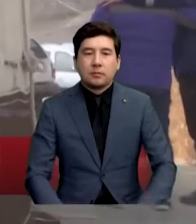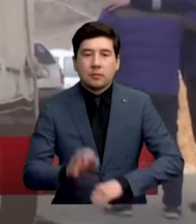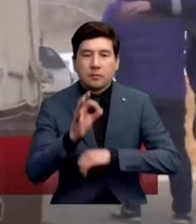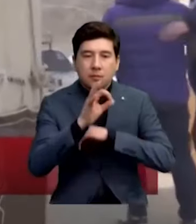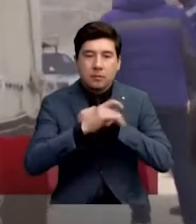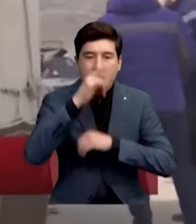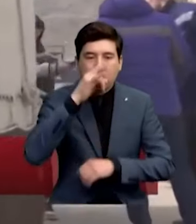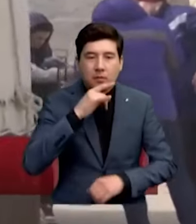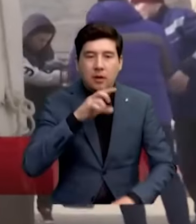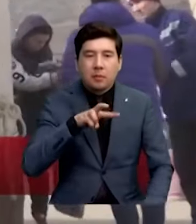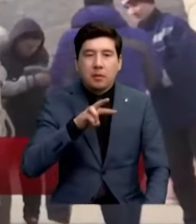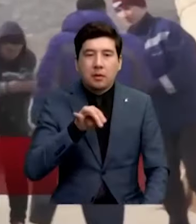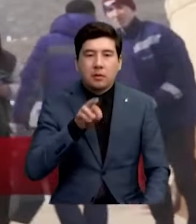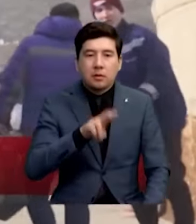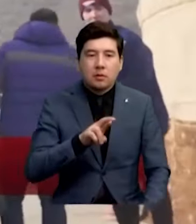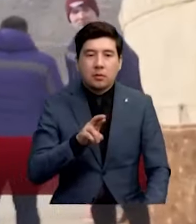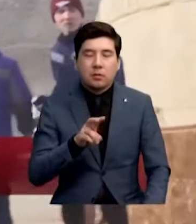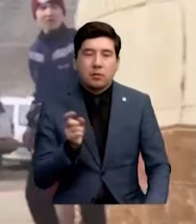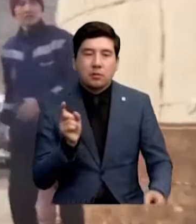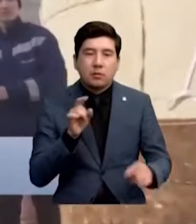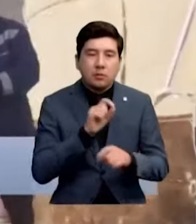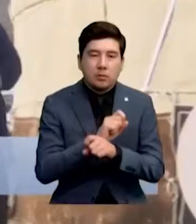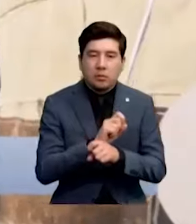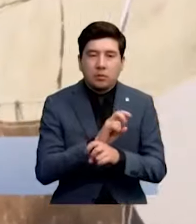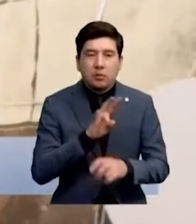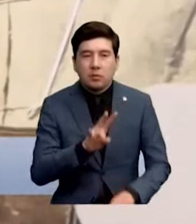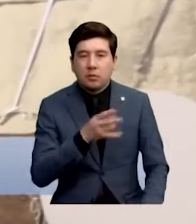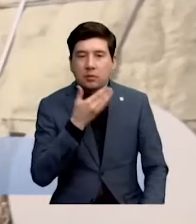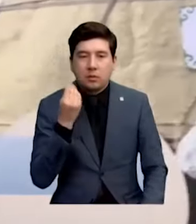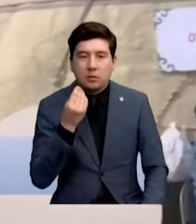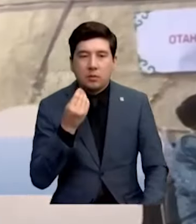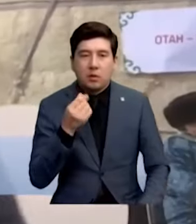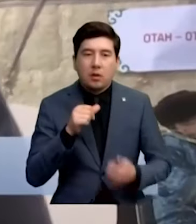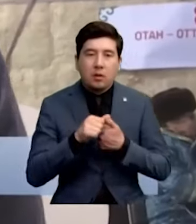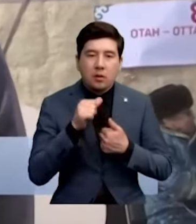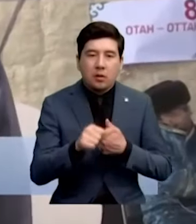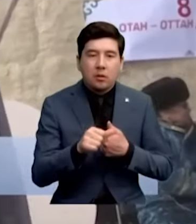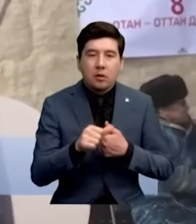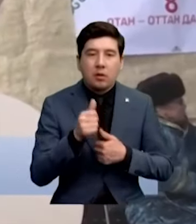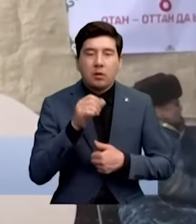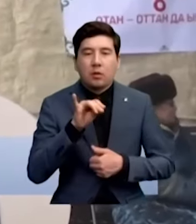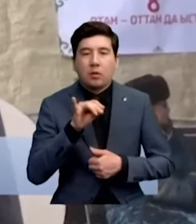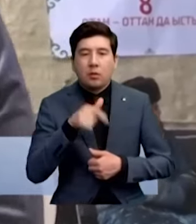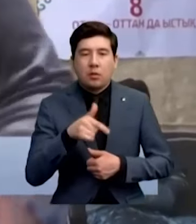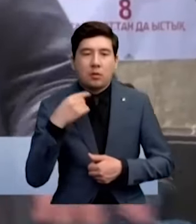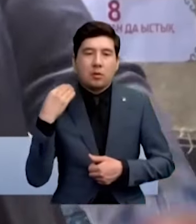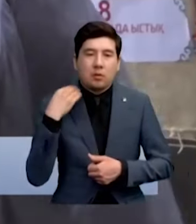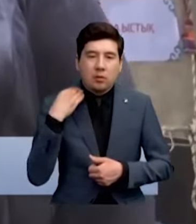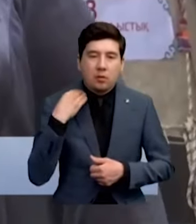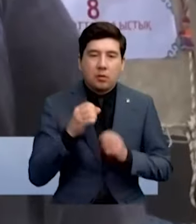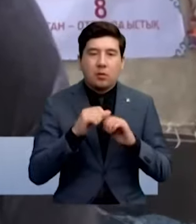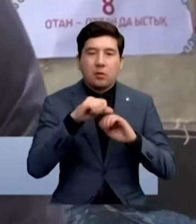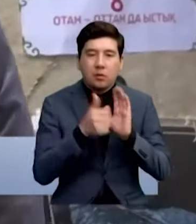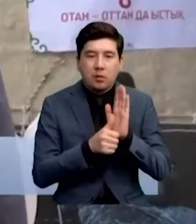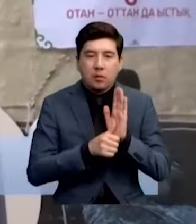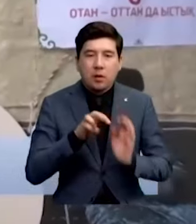Бастау алған амал мерекесі бұнымен тоқтамайды. Биылғы ерекшелігі оңтүстіктің орталығы Түркістан облысында 16 Наурыз